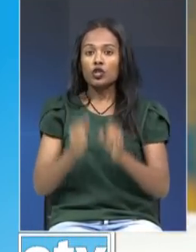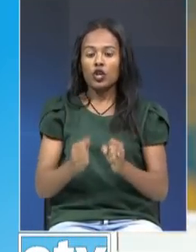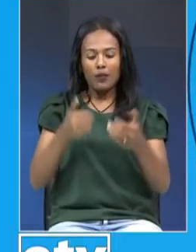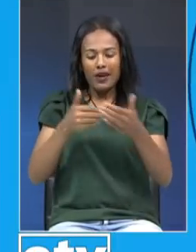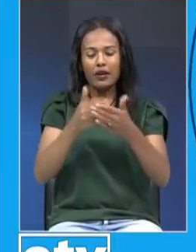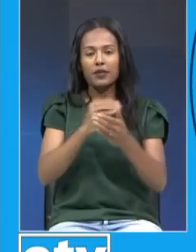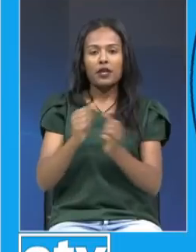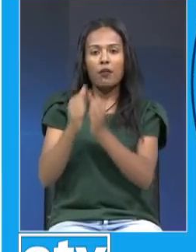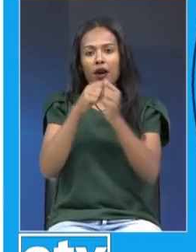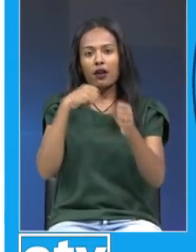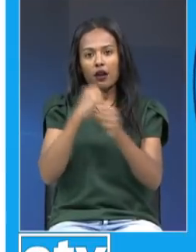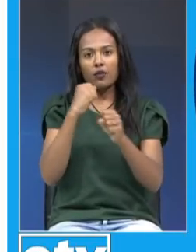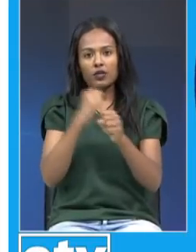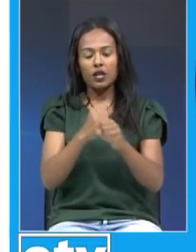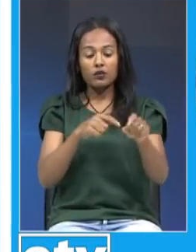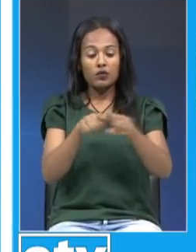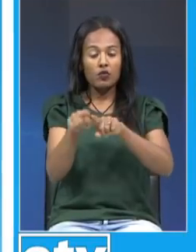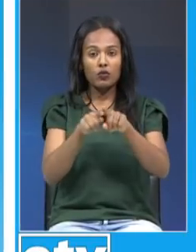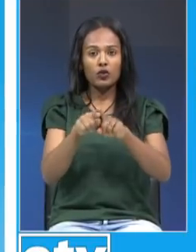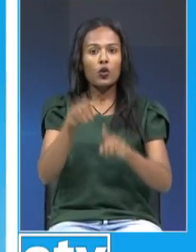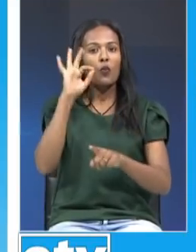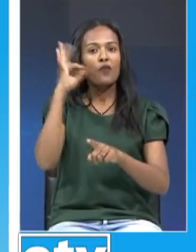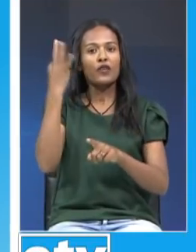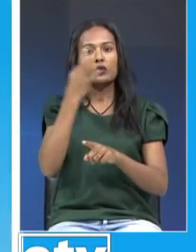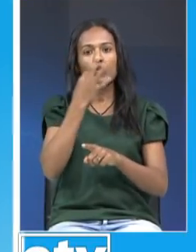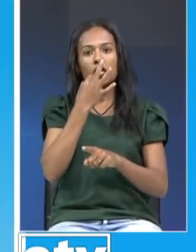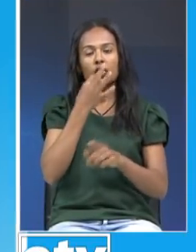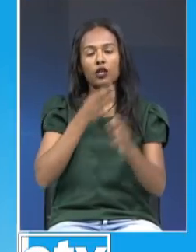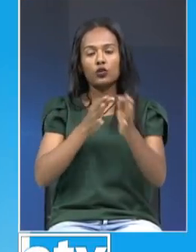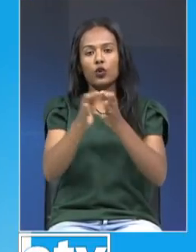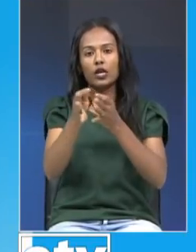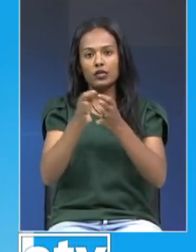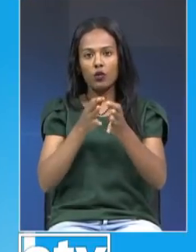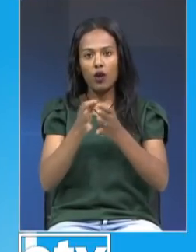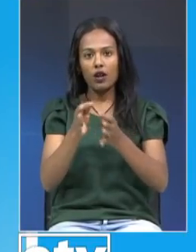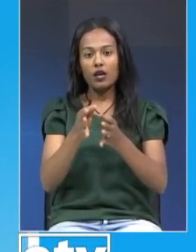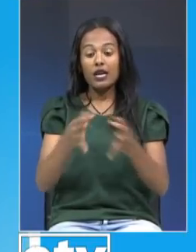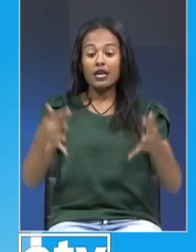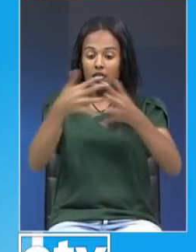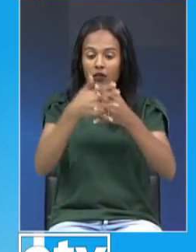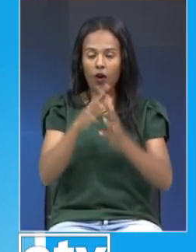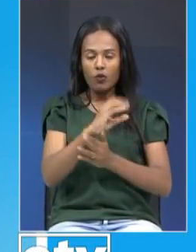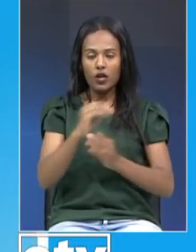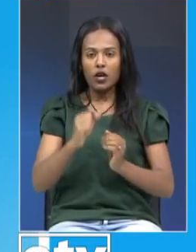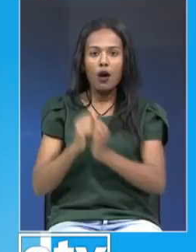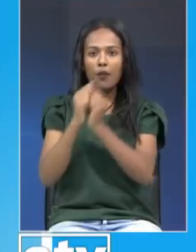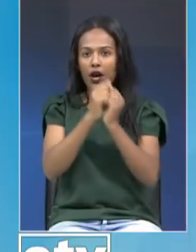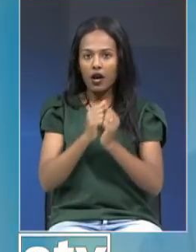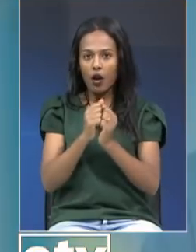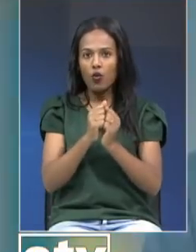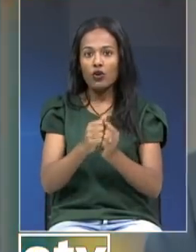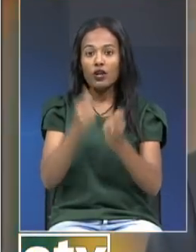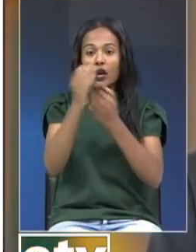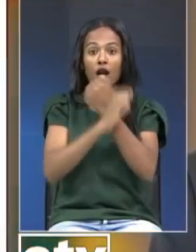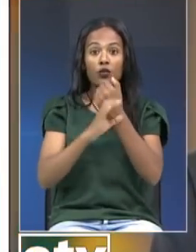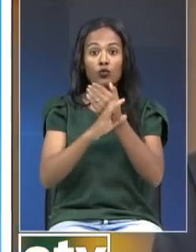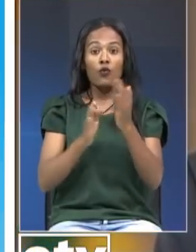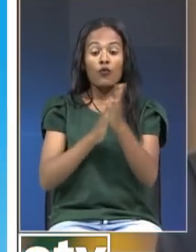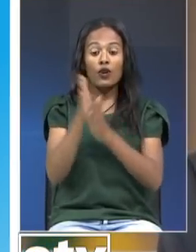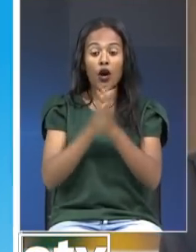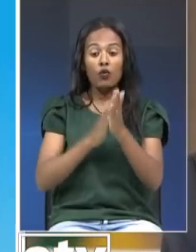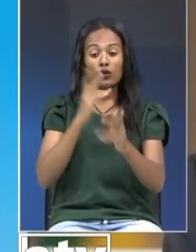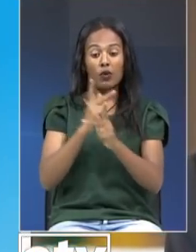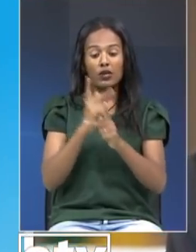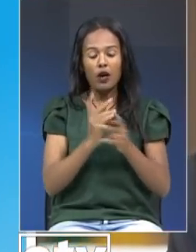በቅርበትና በጋራ ለመስራት መስማማታቸውንም በፌስቡክ ገጻቸው ገልጸዋል። ከተባበረንና በጋራ ሆነን የቀጠናውን ፍላጎት ለማስጠበቅ